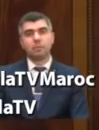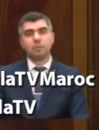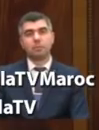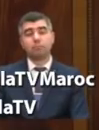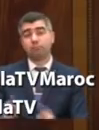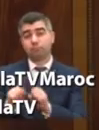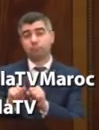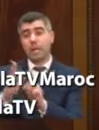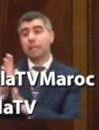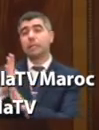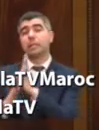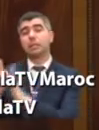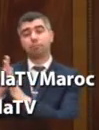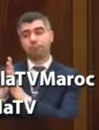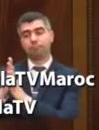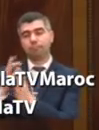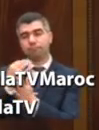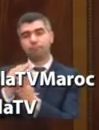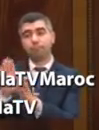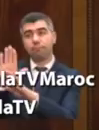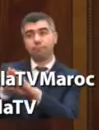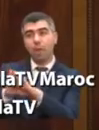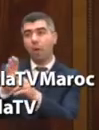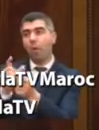منذ سنوات خلت والبعض يدعو